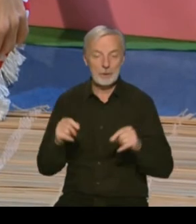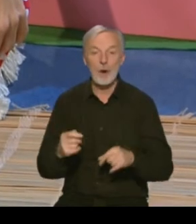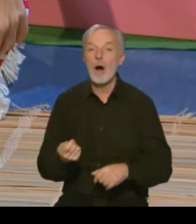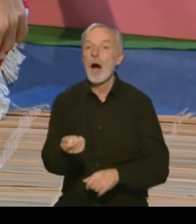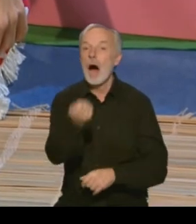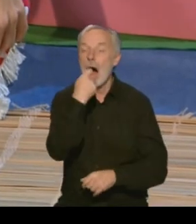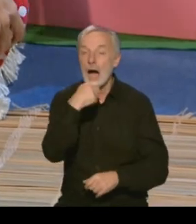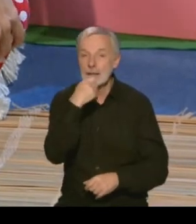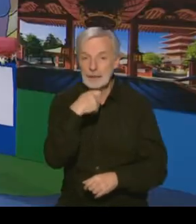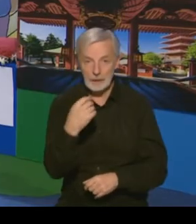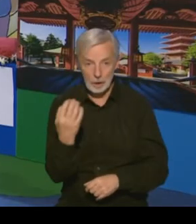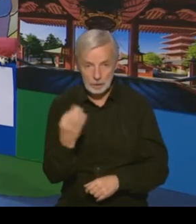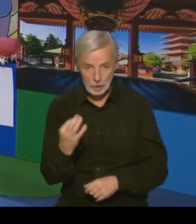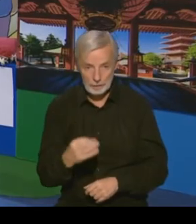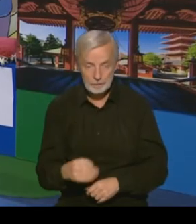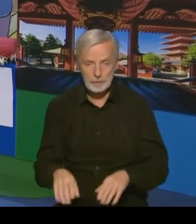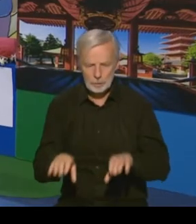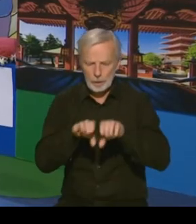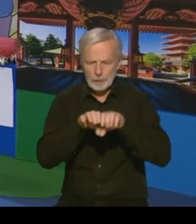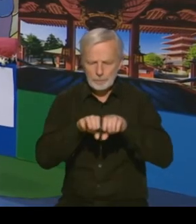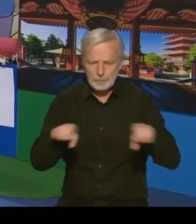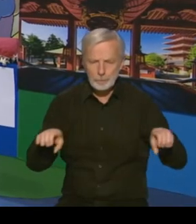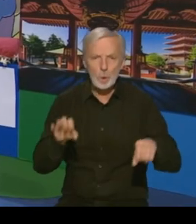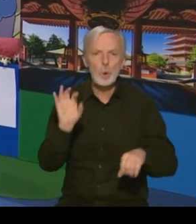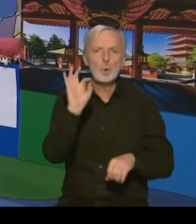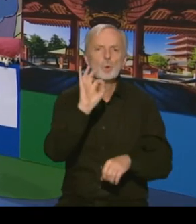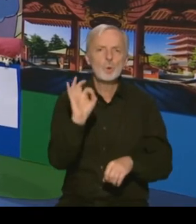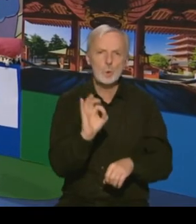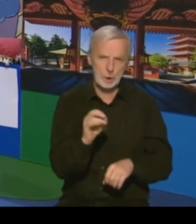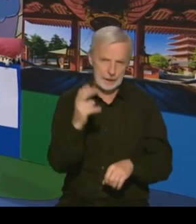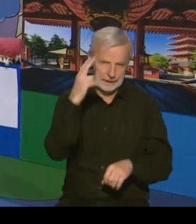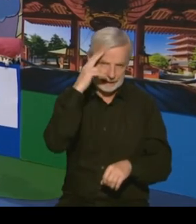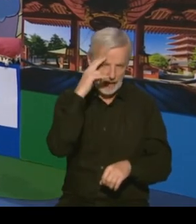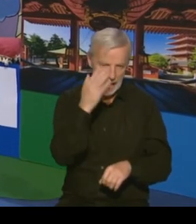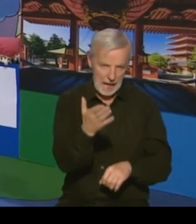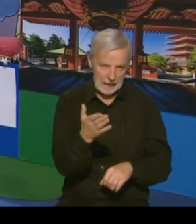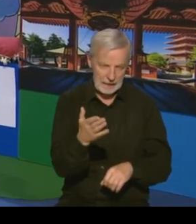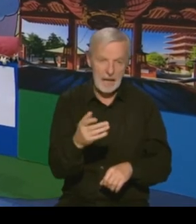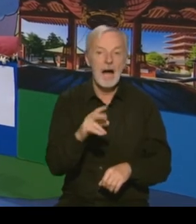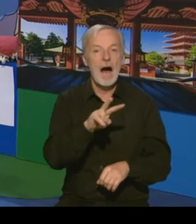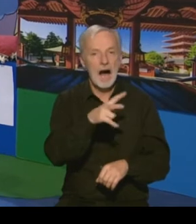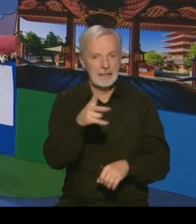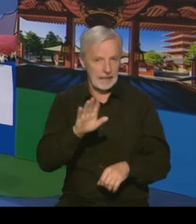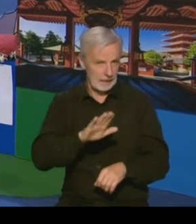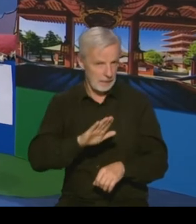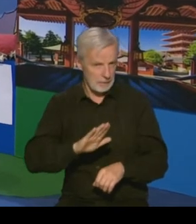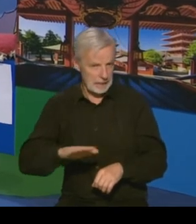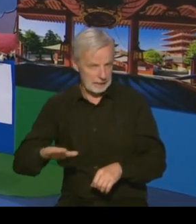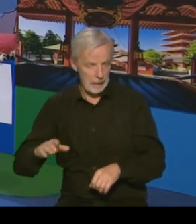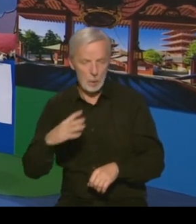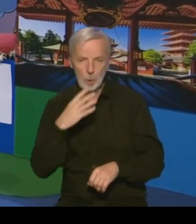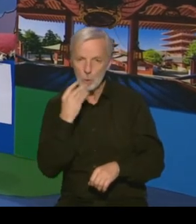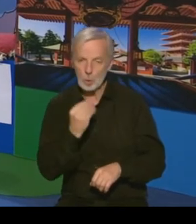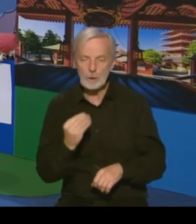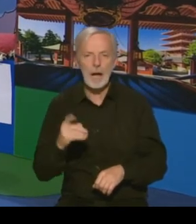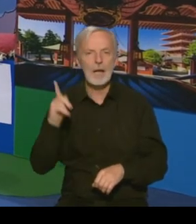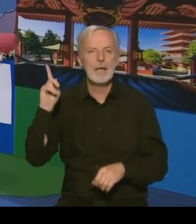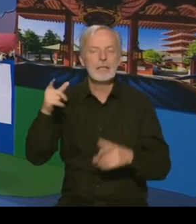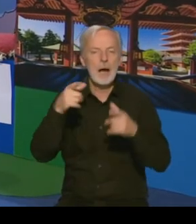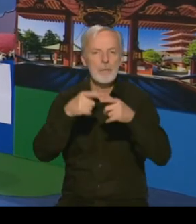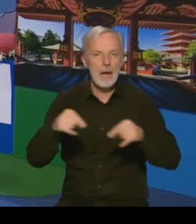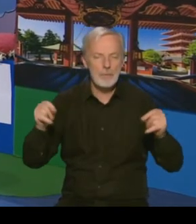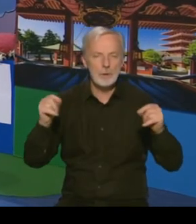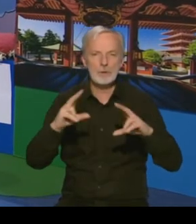Lucko? Sushi. To mnozí z vás znají a některým dokonce chutná. Japonci zkrátka milují